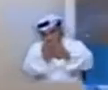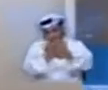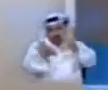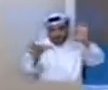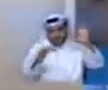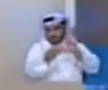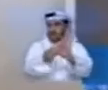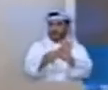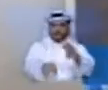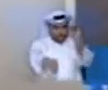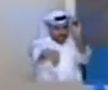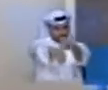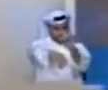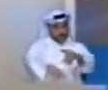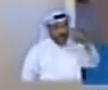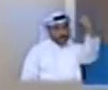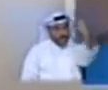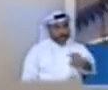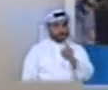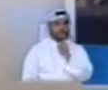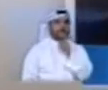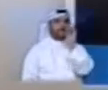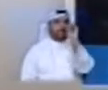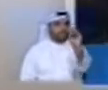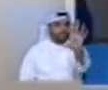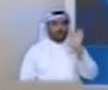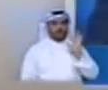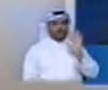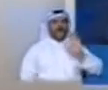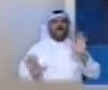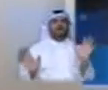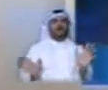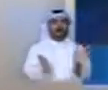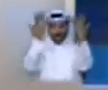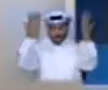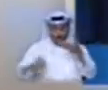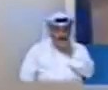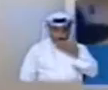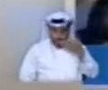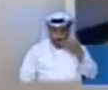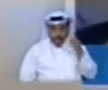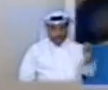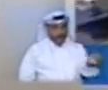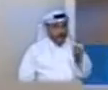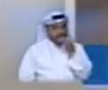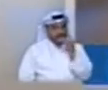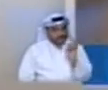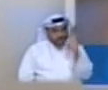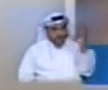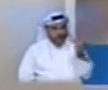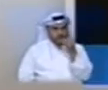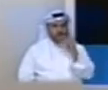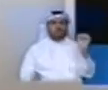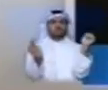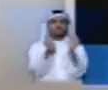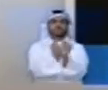حتى يكون على دراية وعلم بالإجراءات راح تكون في وزارة الداخلية في هذا الموضوع. أما بشأن الخطة أخوي مطر، الخطة مثل ما تفضل راح